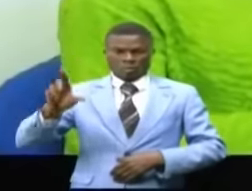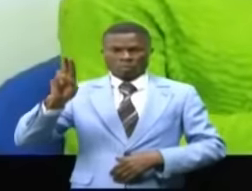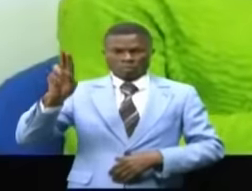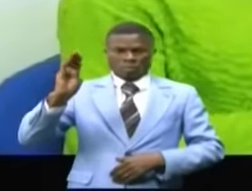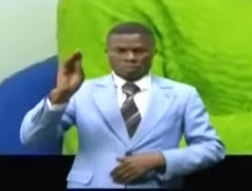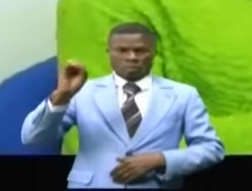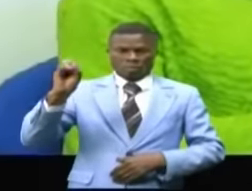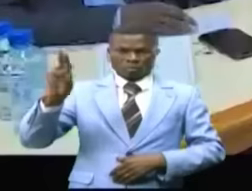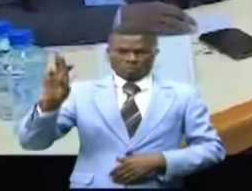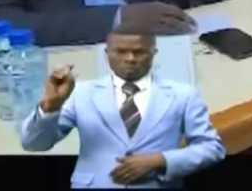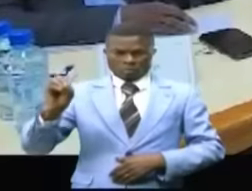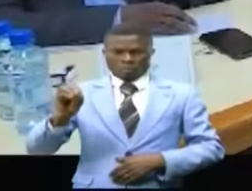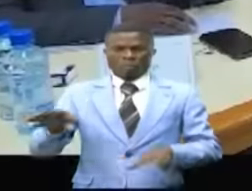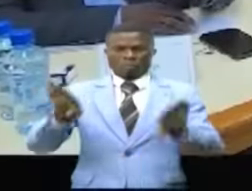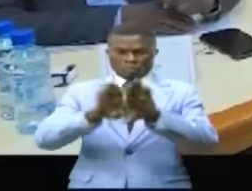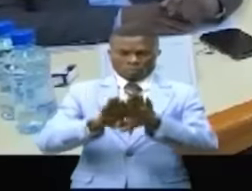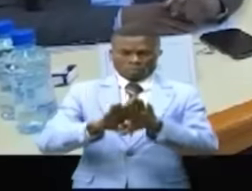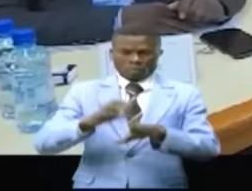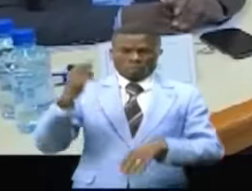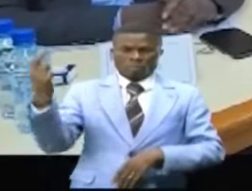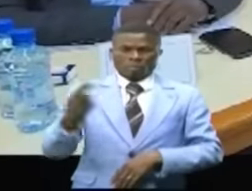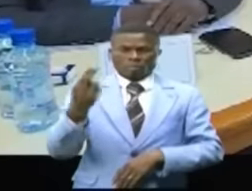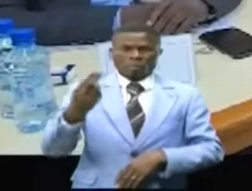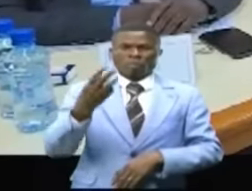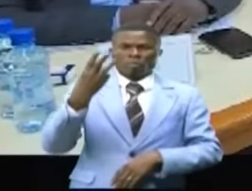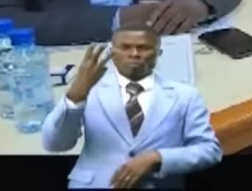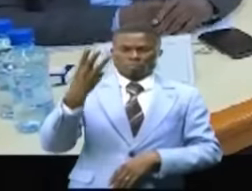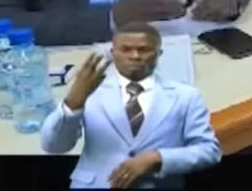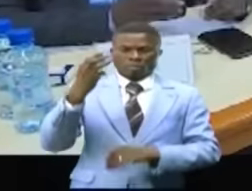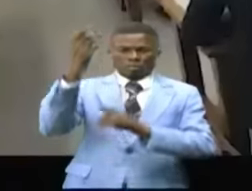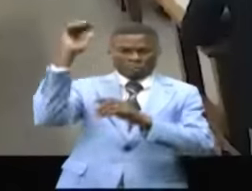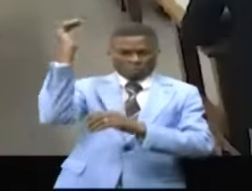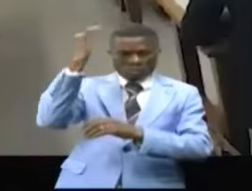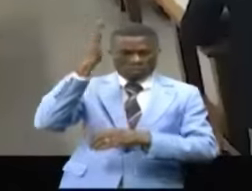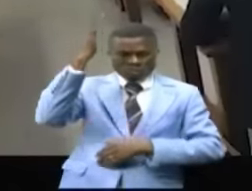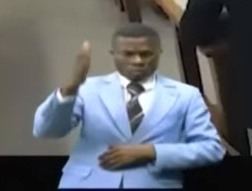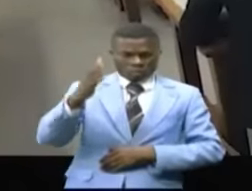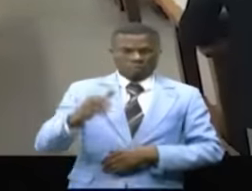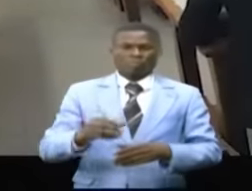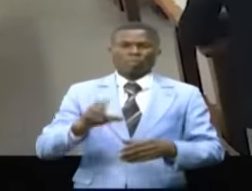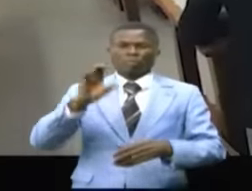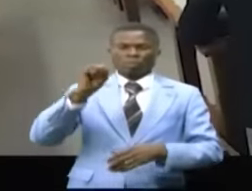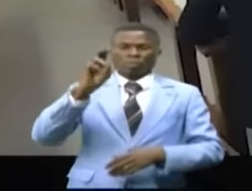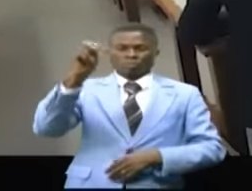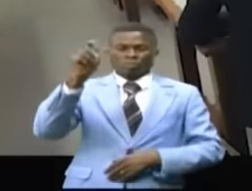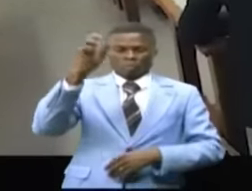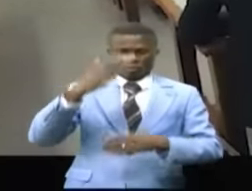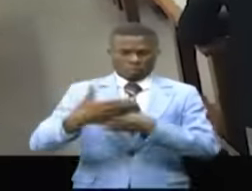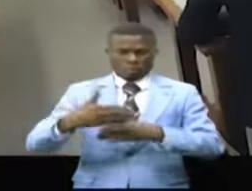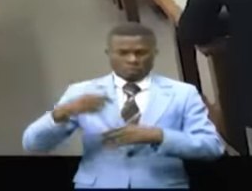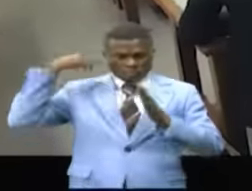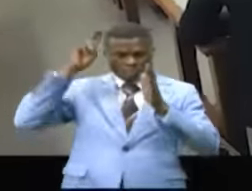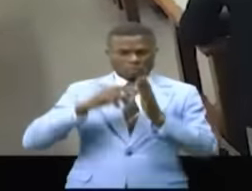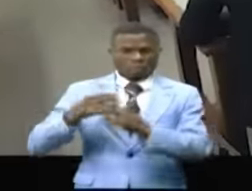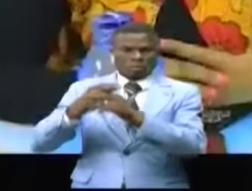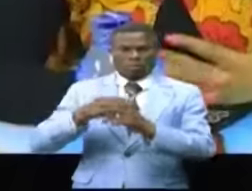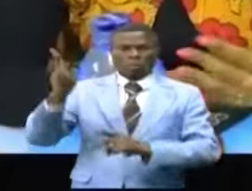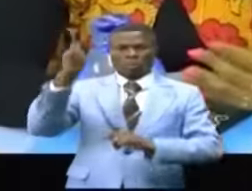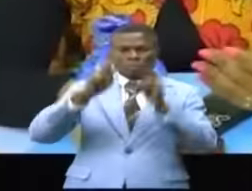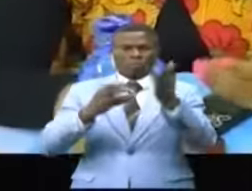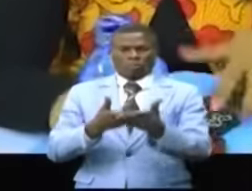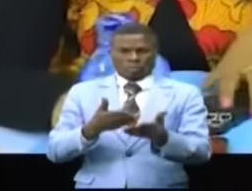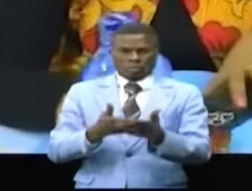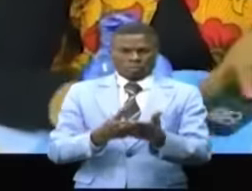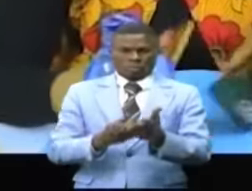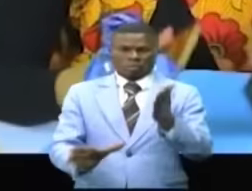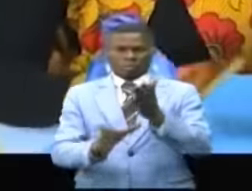fermée déjà le 23 décembre prochain. La MONUSCO restera toujours aux côtés du gouvernement congolais pour la sécurité de la population.